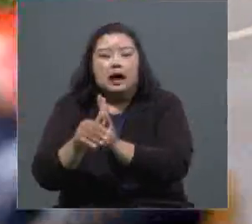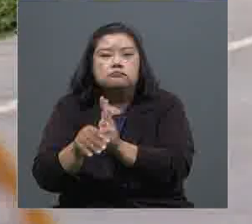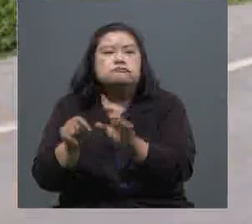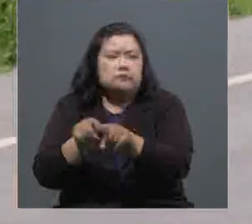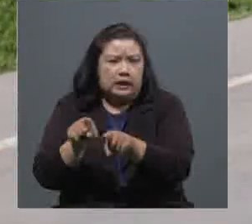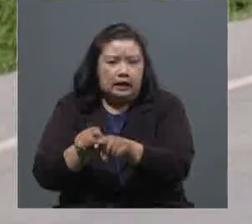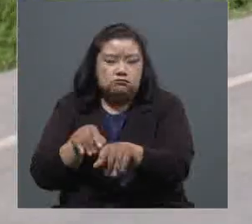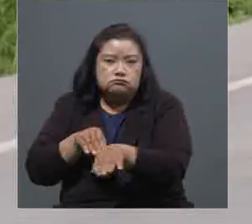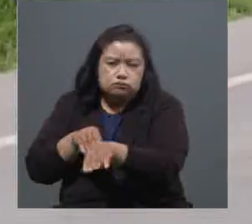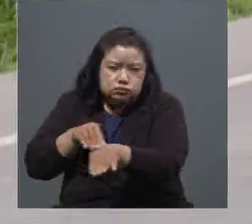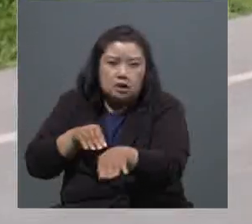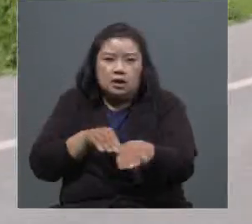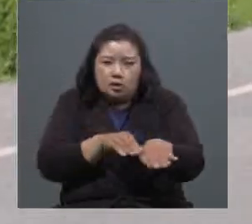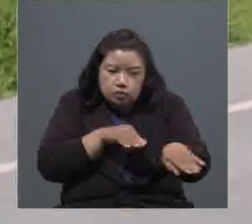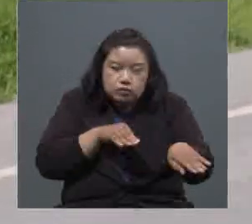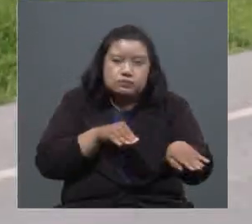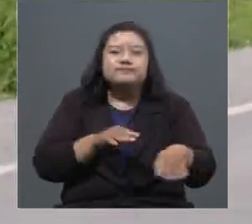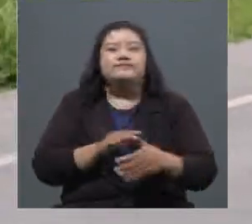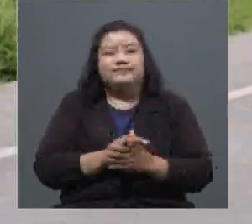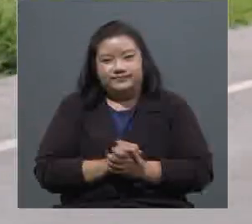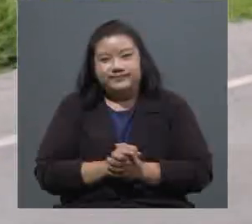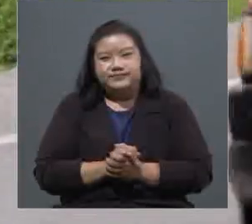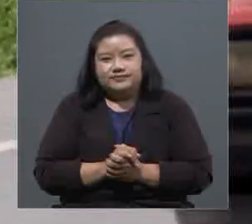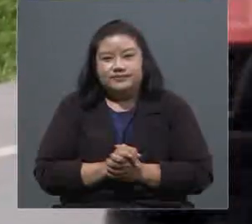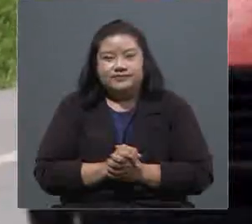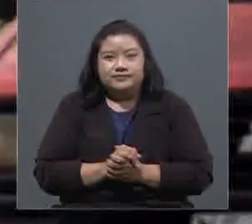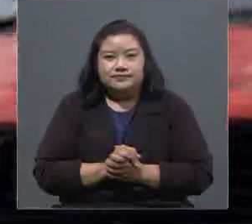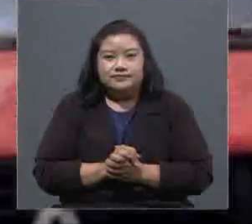ค่อนข้างหนาแน่นมีชะลอตัวในบางจุดด้วย